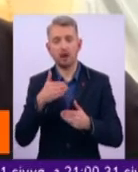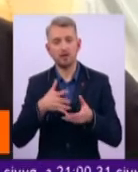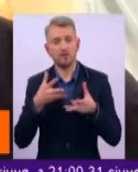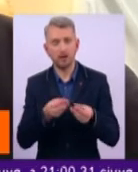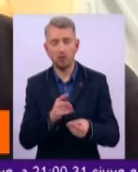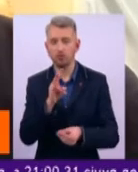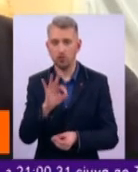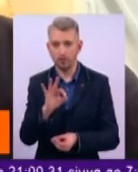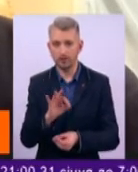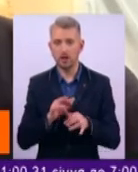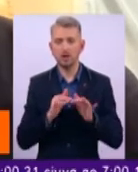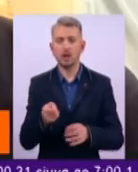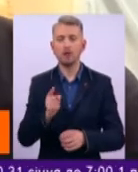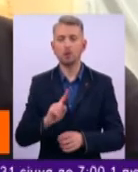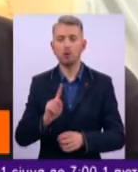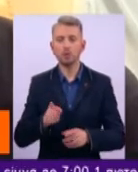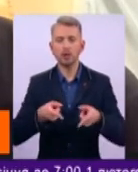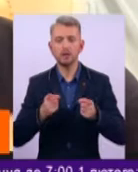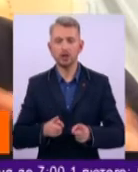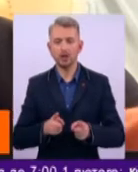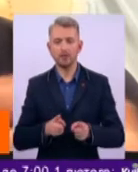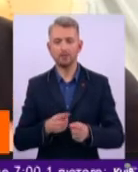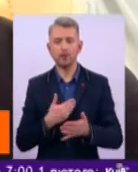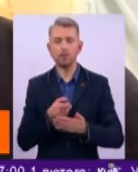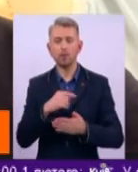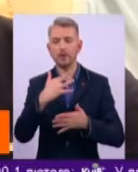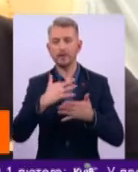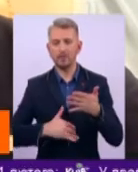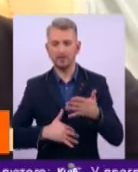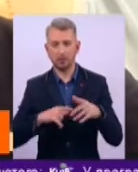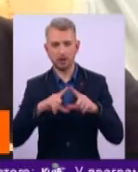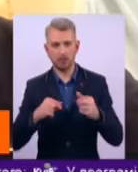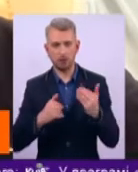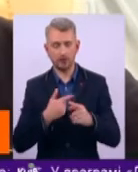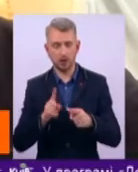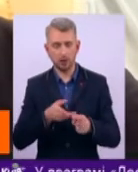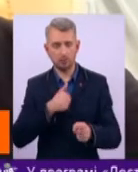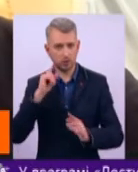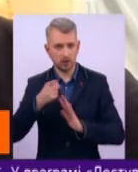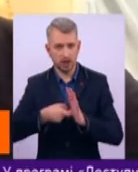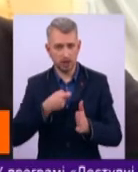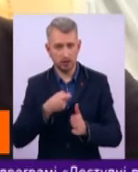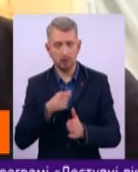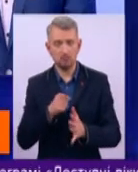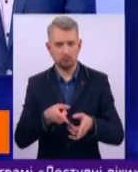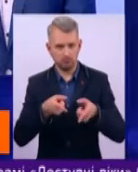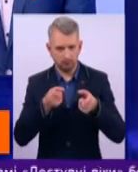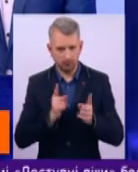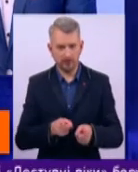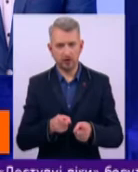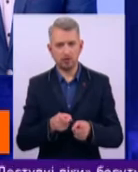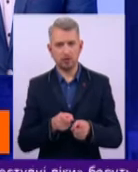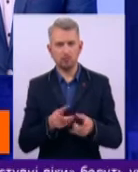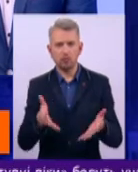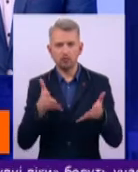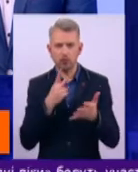Но… Дело в том, что действительно вот тот список кремлевский, о котором мы узнали, он действительно